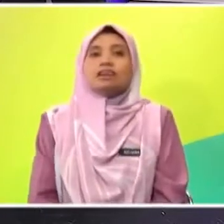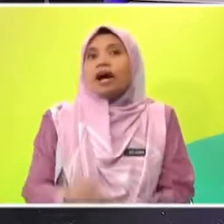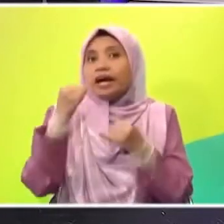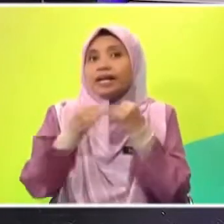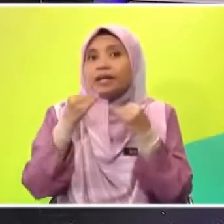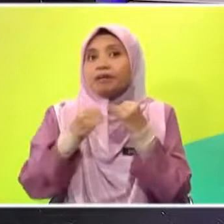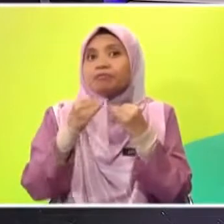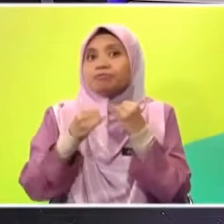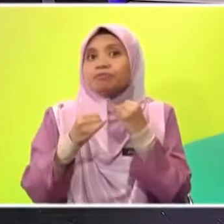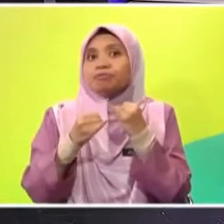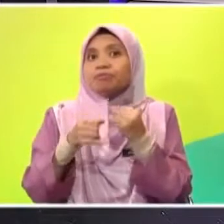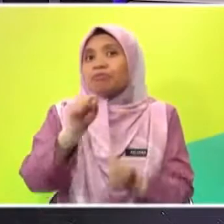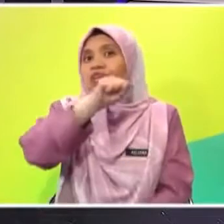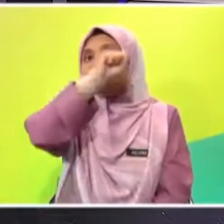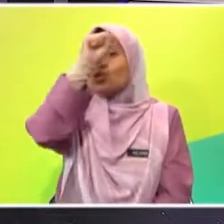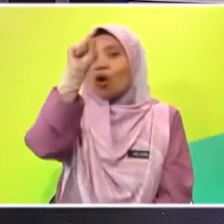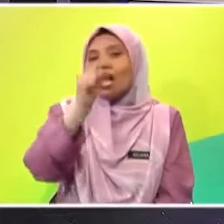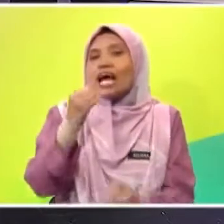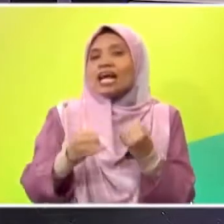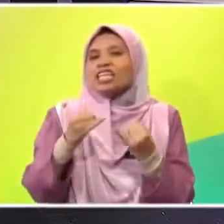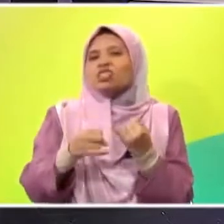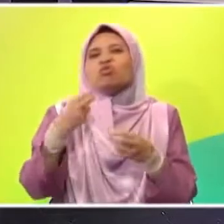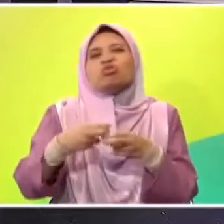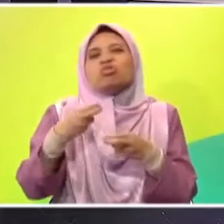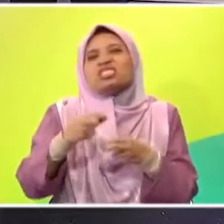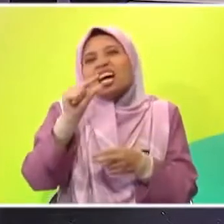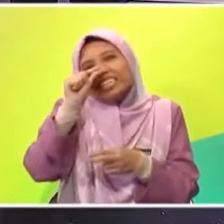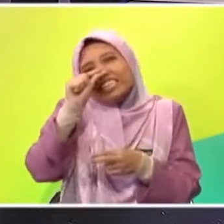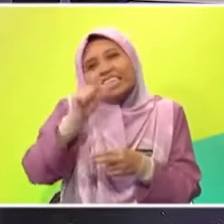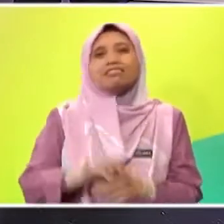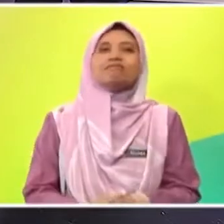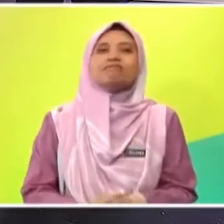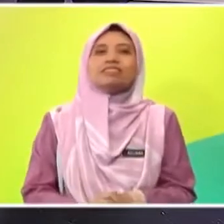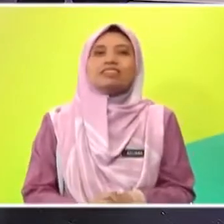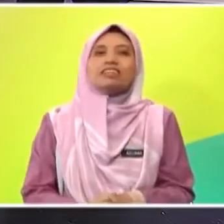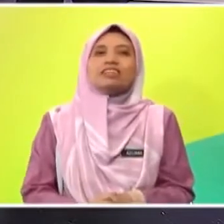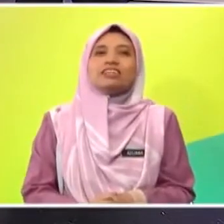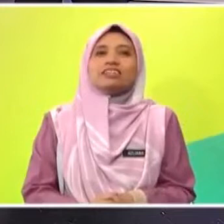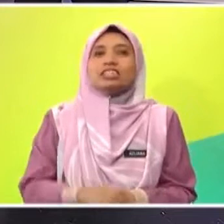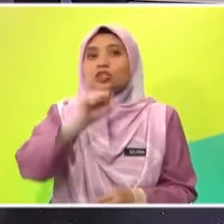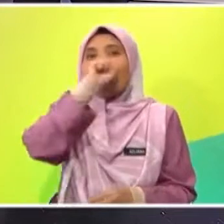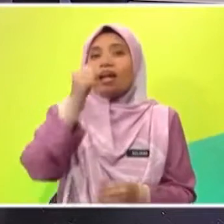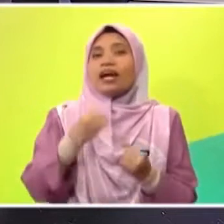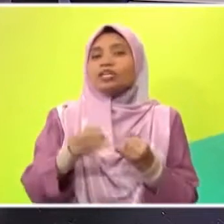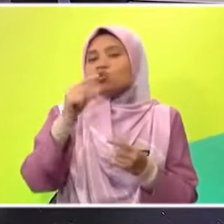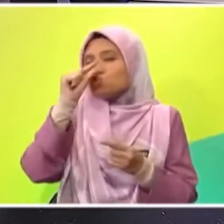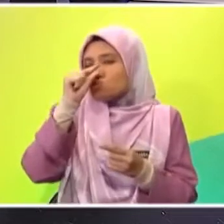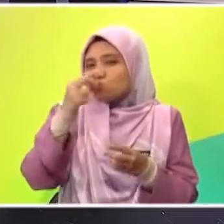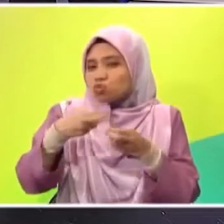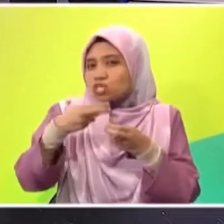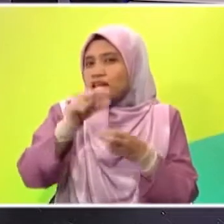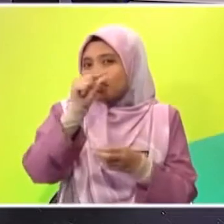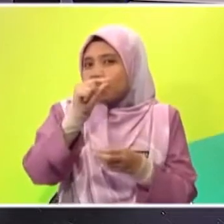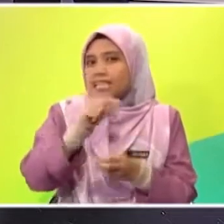ada surasa banyaknya agak sukar karena ia adalah nyantai ae Jung Karina